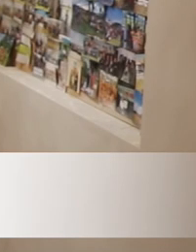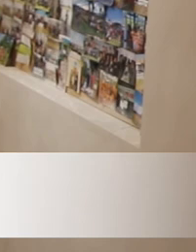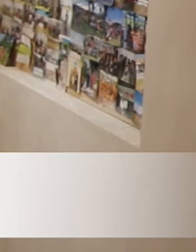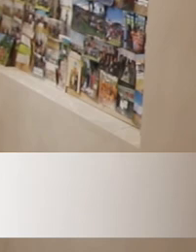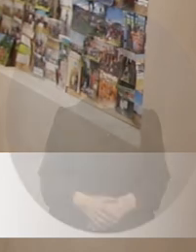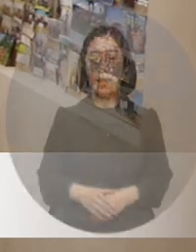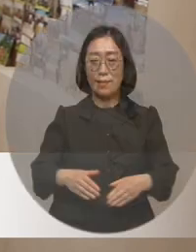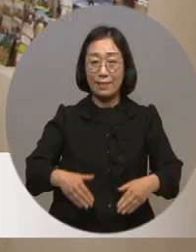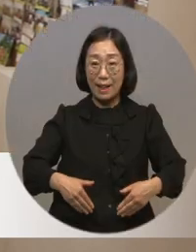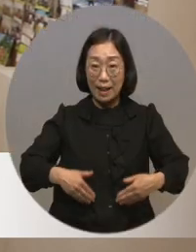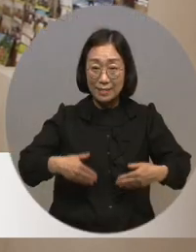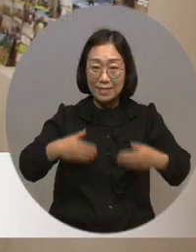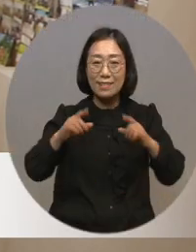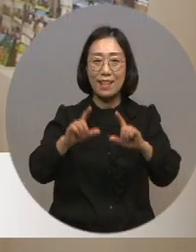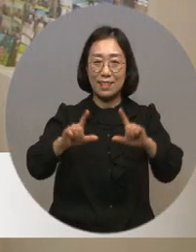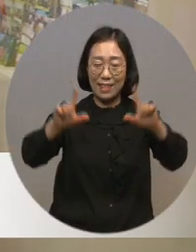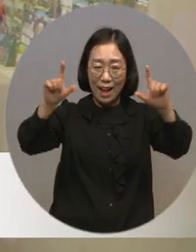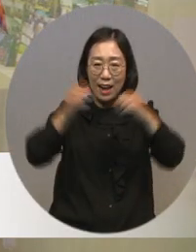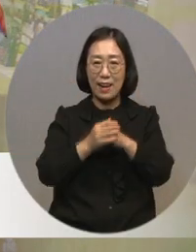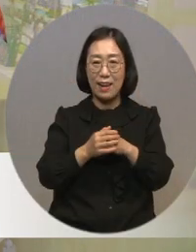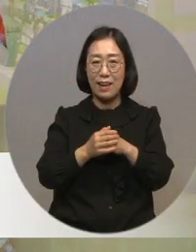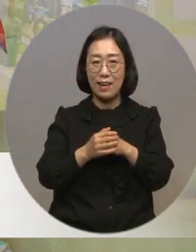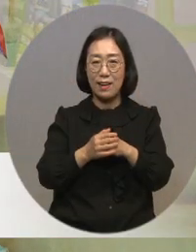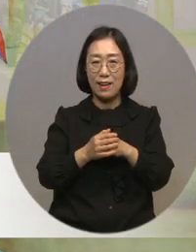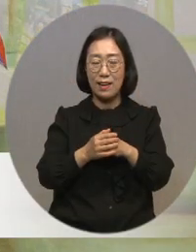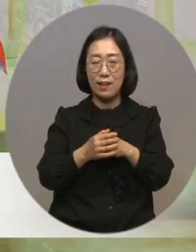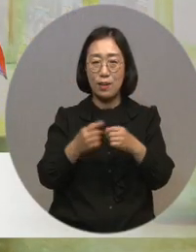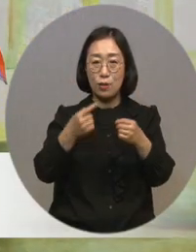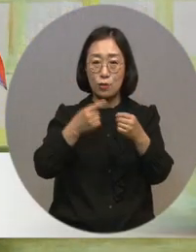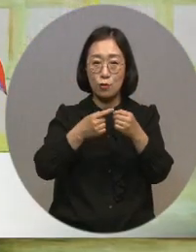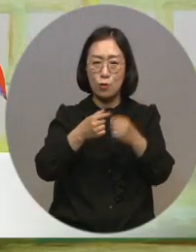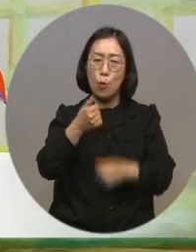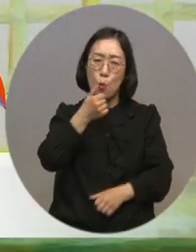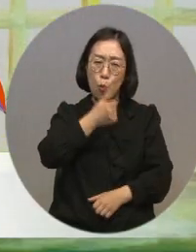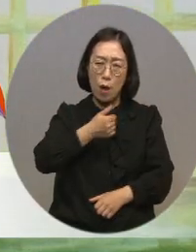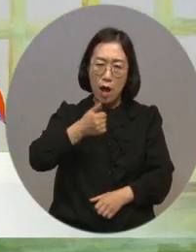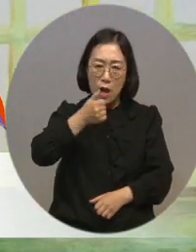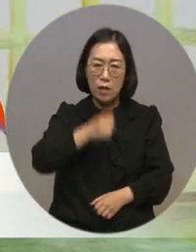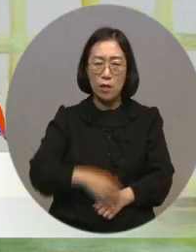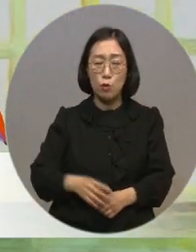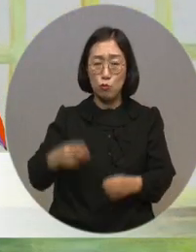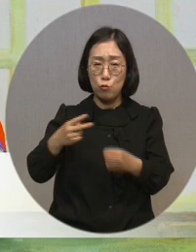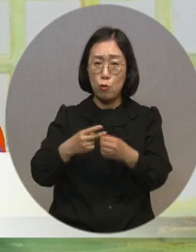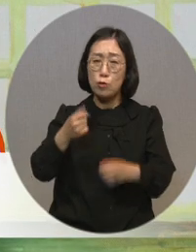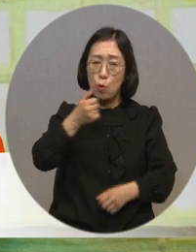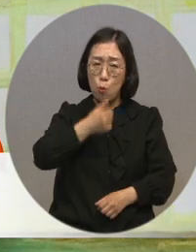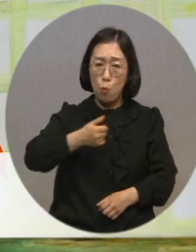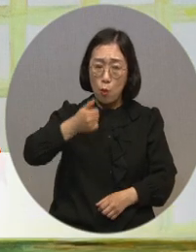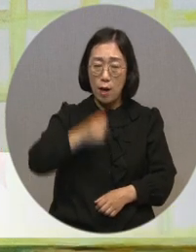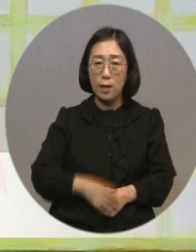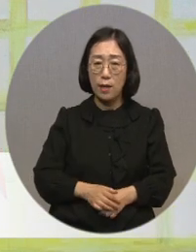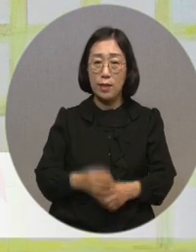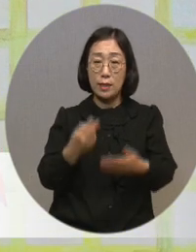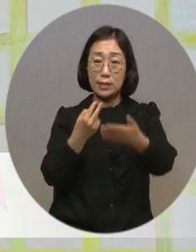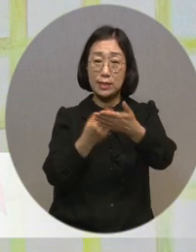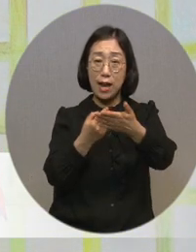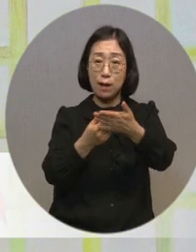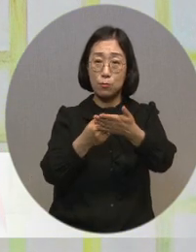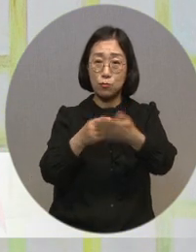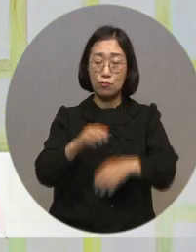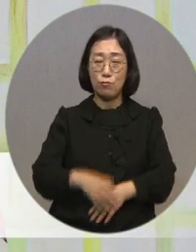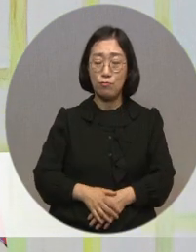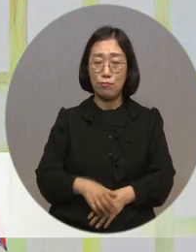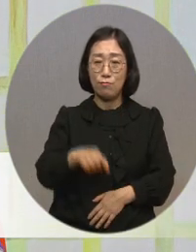어느 따스한 봄날에 저희 첫째 고양이 사랑이하고 둘째 크리미가 창가에